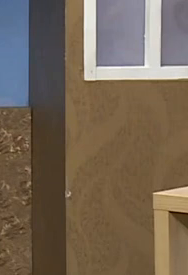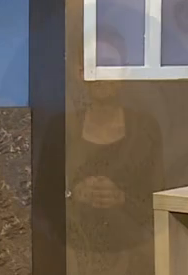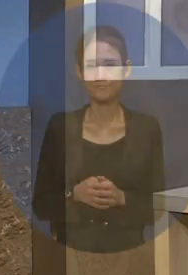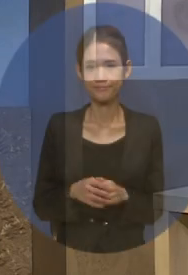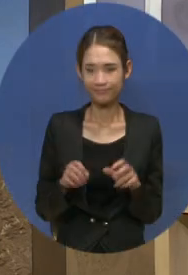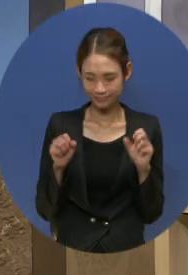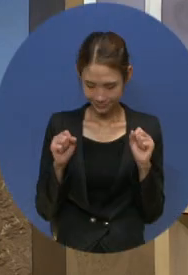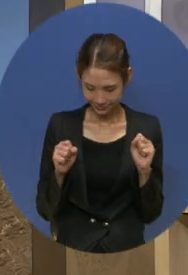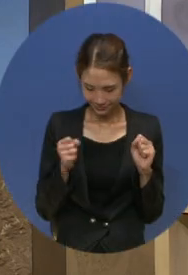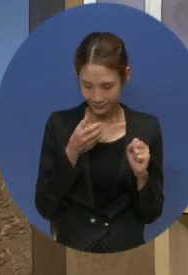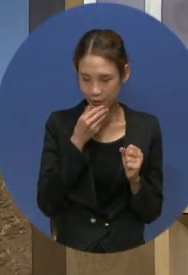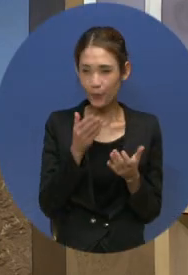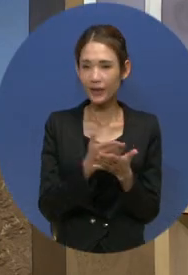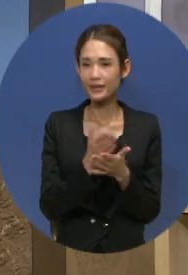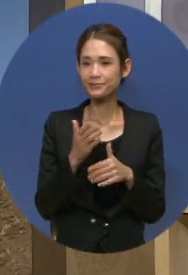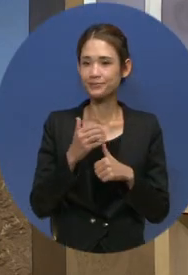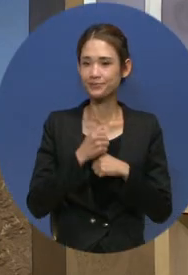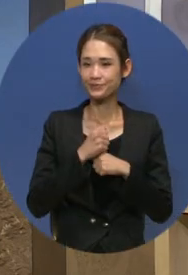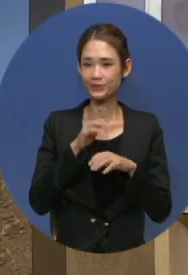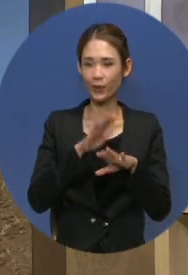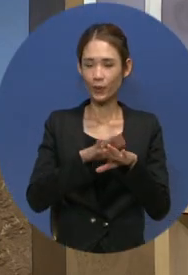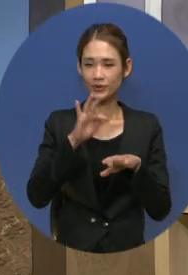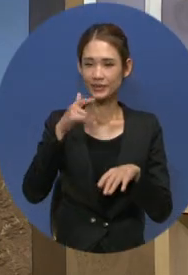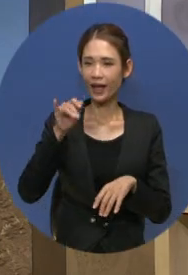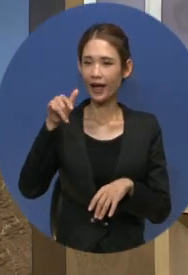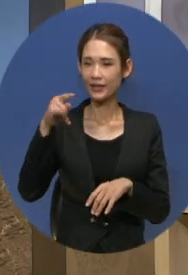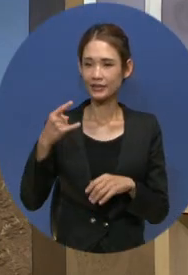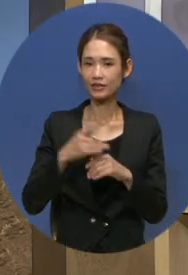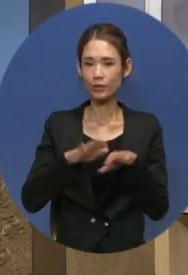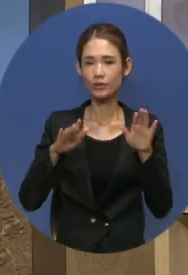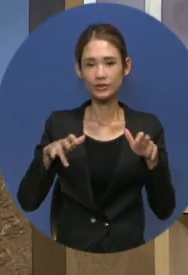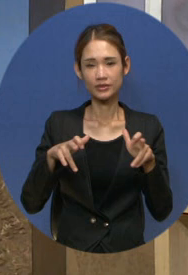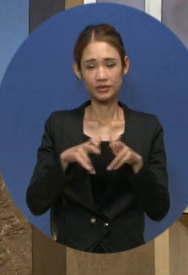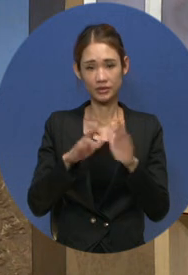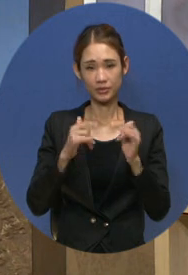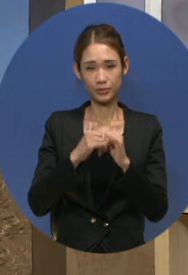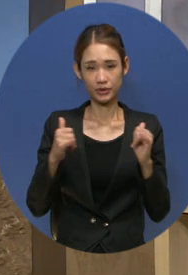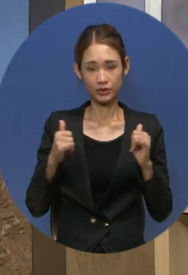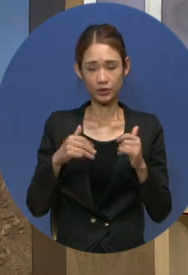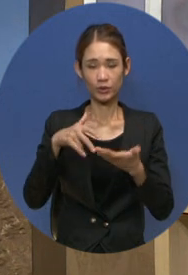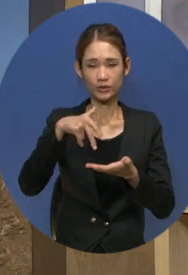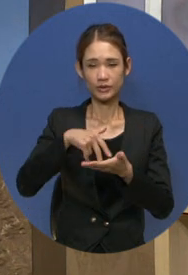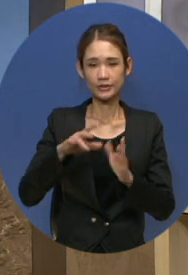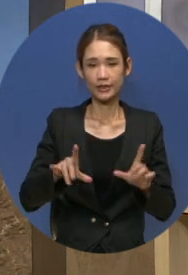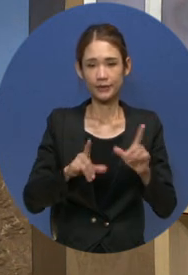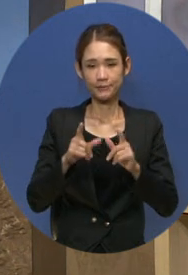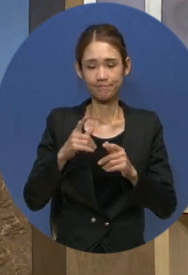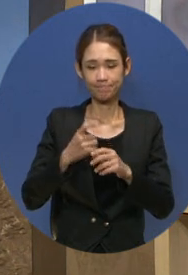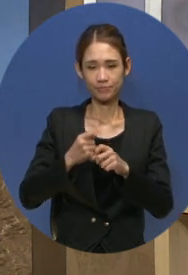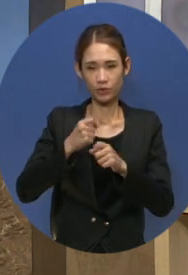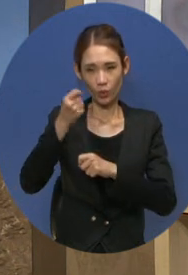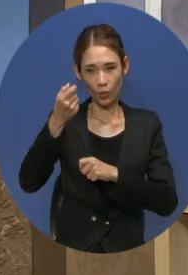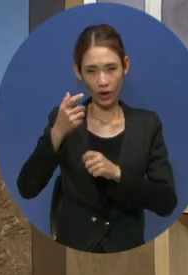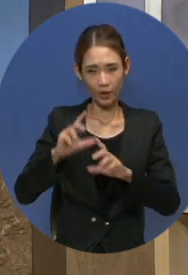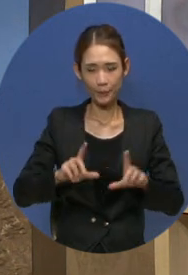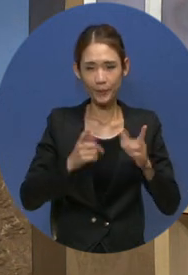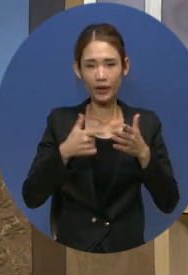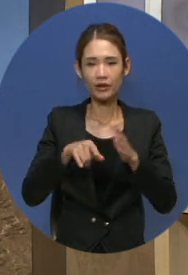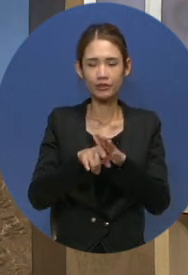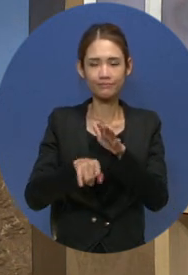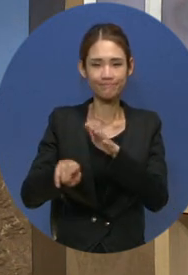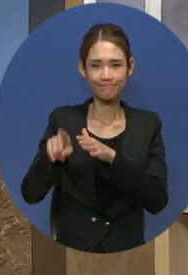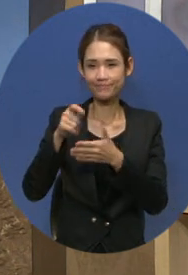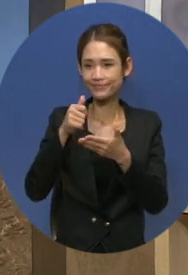안녕하세요. 행복나눔지킴이의 손자희입니다. 오늘은 장애인이 시민으로서의 삶을 영위할 수 있도록 앞장서서 노력하는